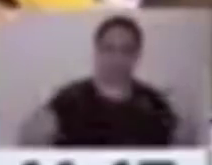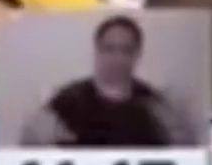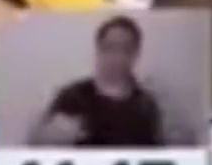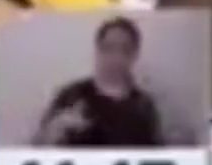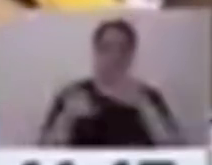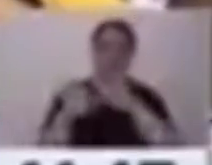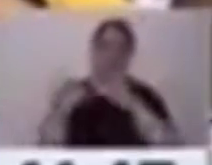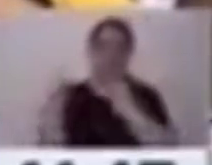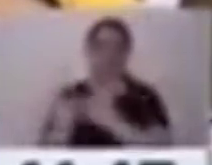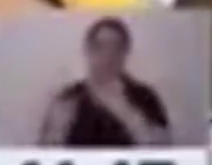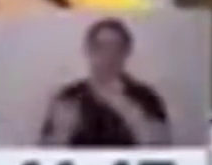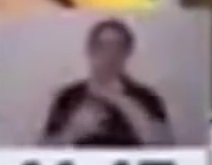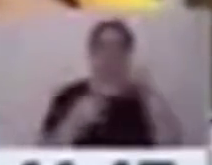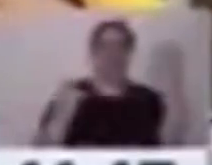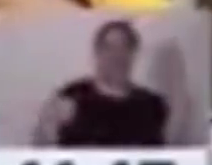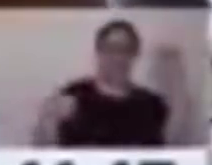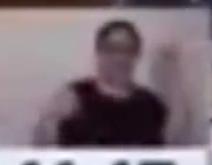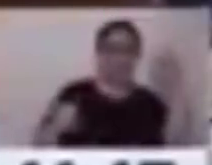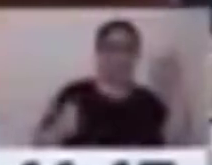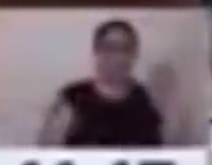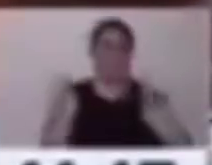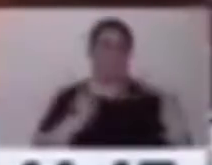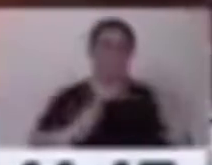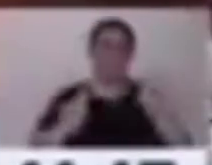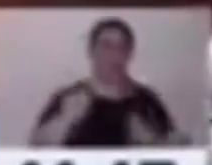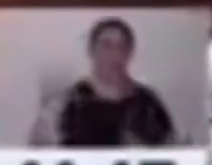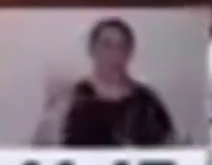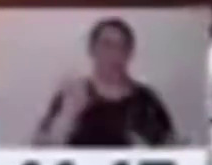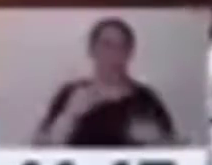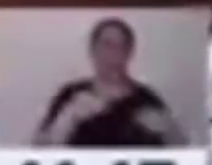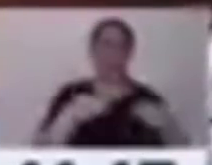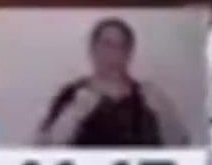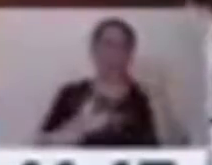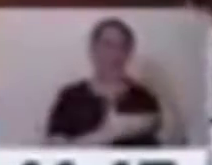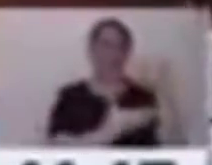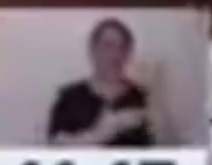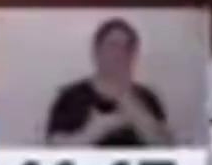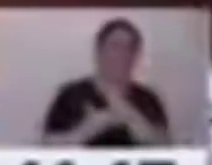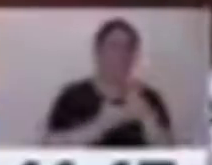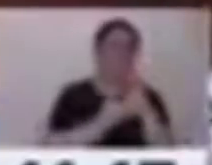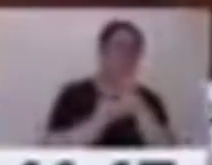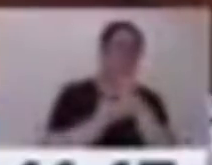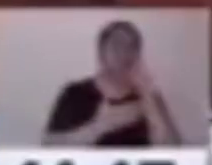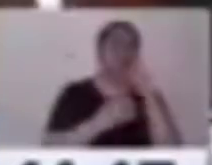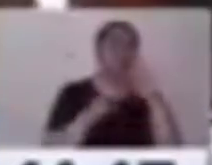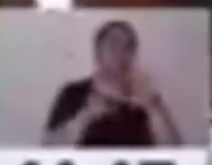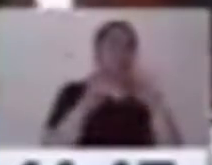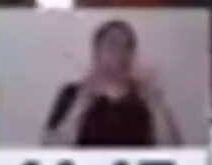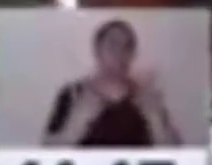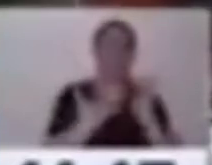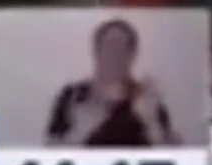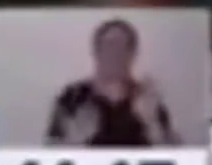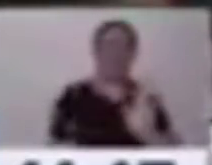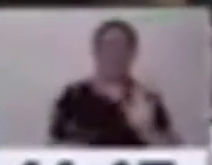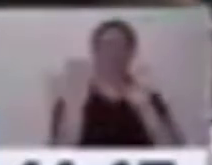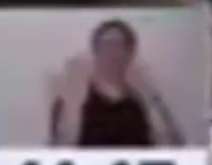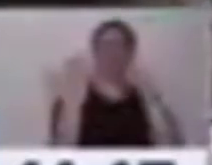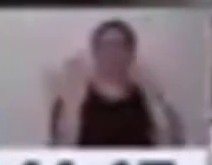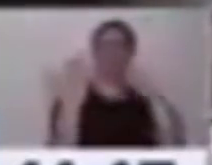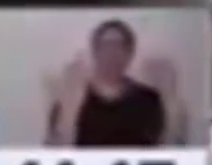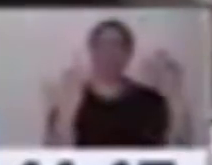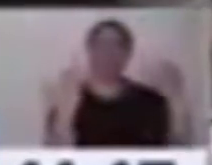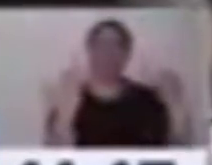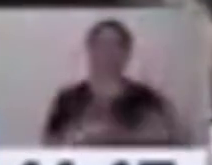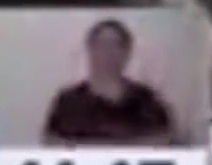ng cash grants ito sa ating mga katutubo mula sa geographically isolated and disadvantaged area o yung